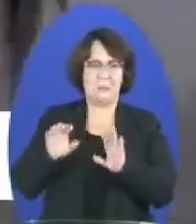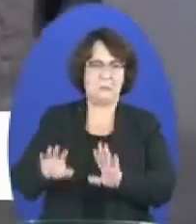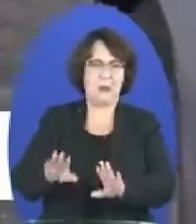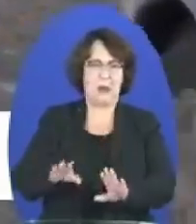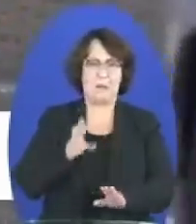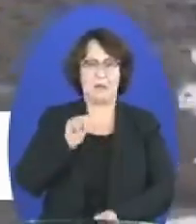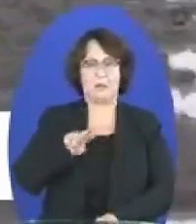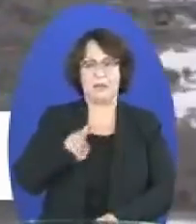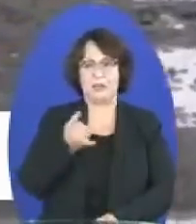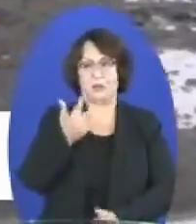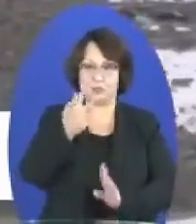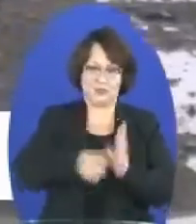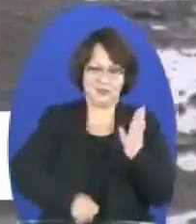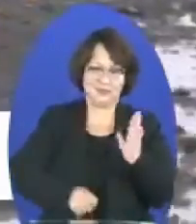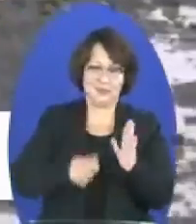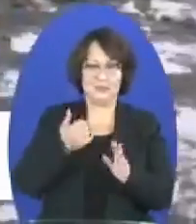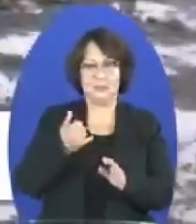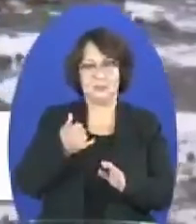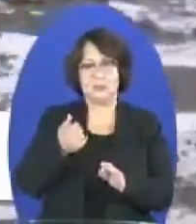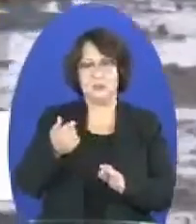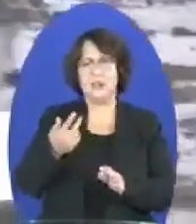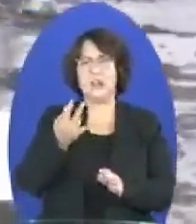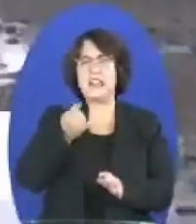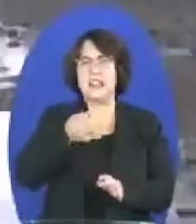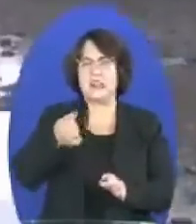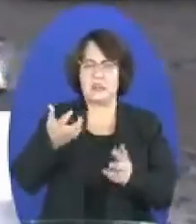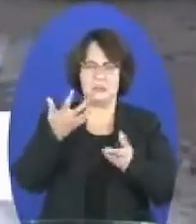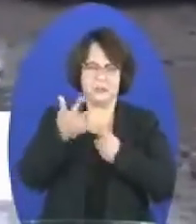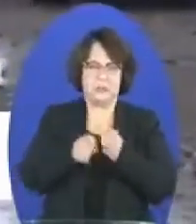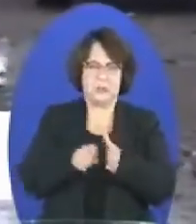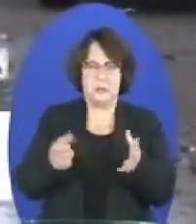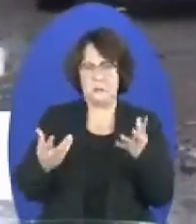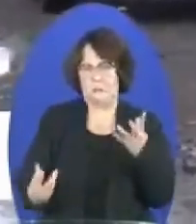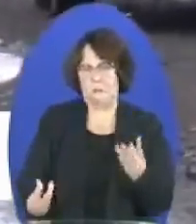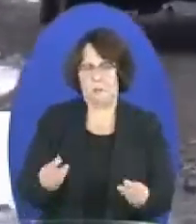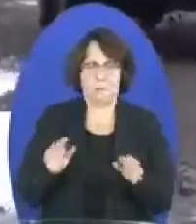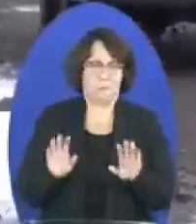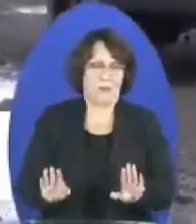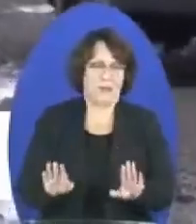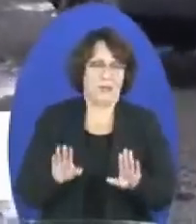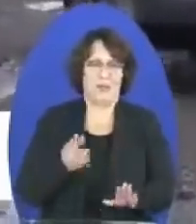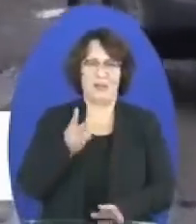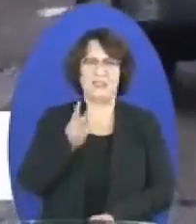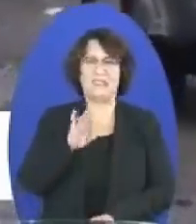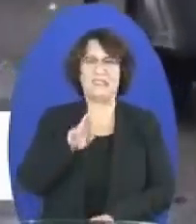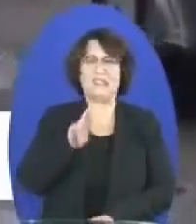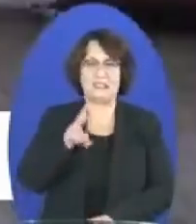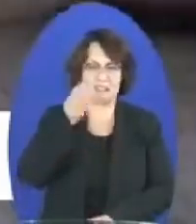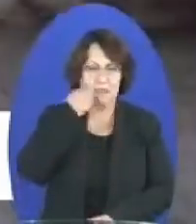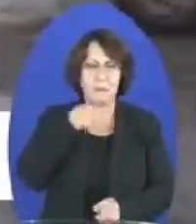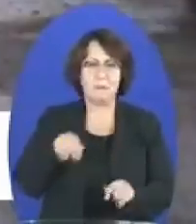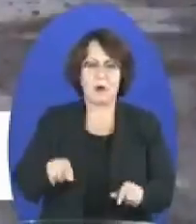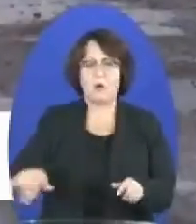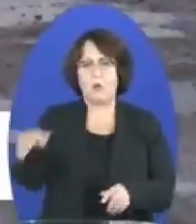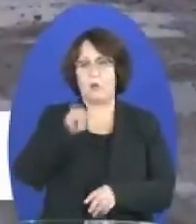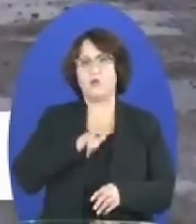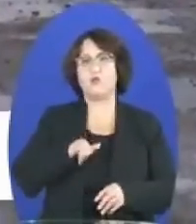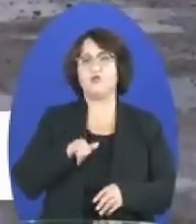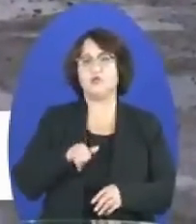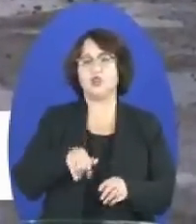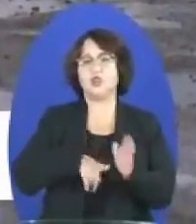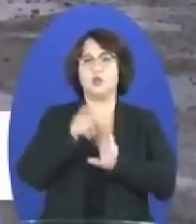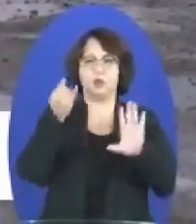нэг 1-2 сар, үршдэг нэг хэдэн 10 жил амьдарч халдвар төвчин үүсгдэг байна. Улсын хэмжээнд энэ оны эхний 6 сарын байдлаар л